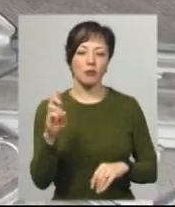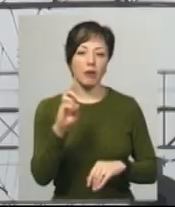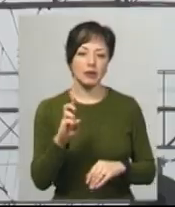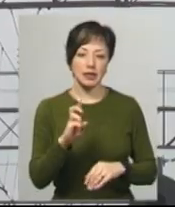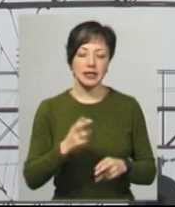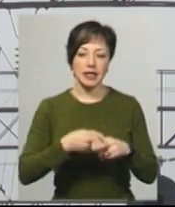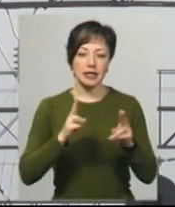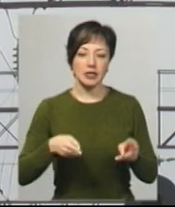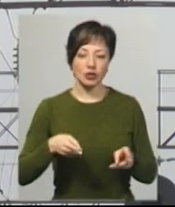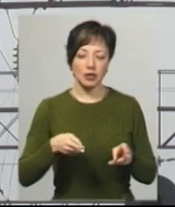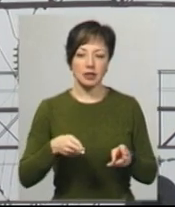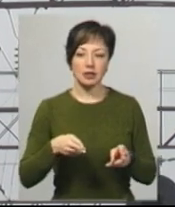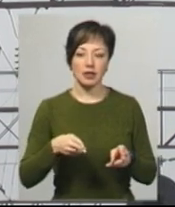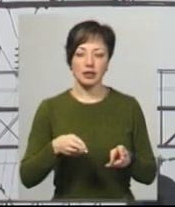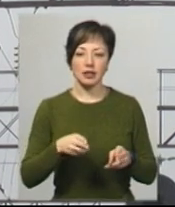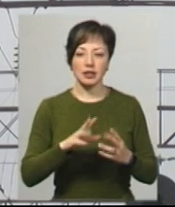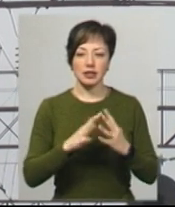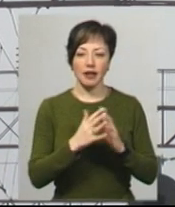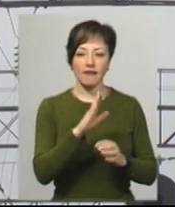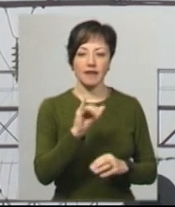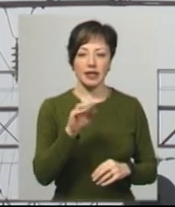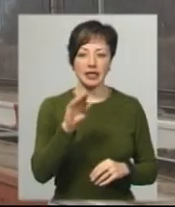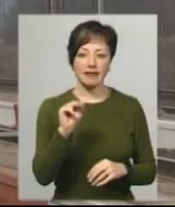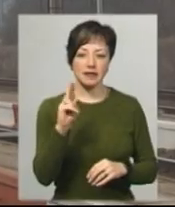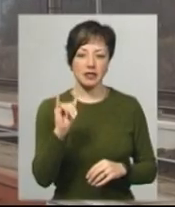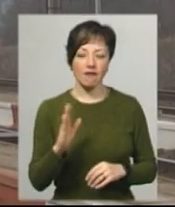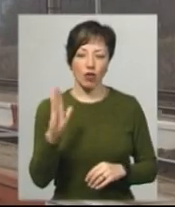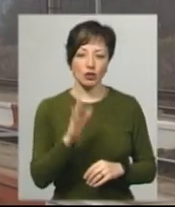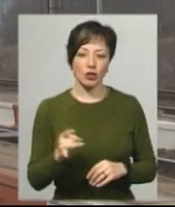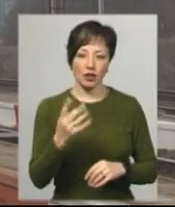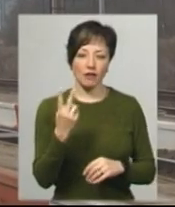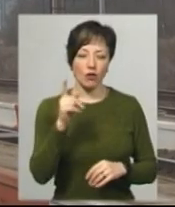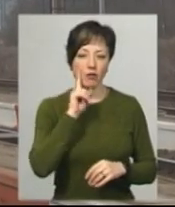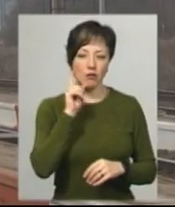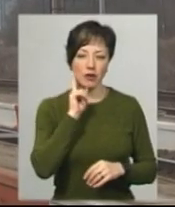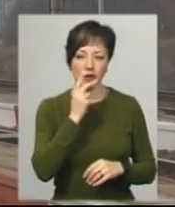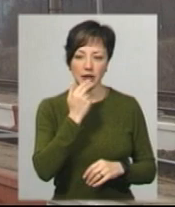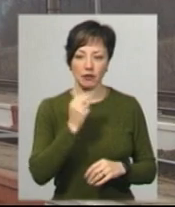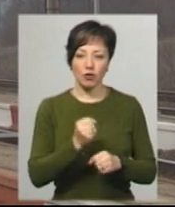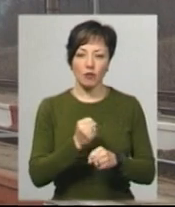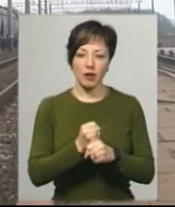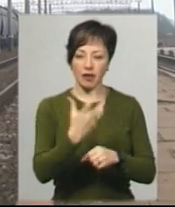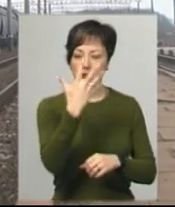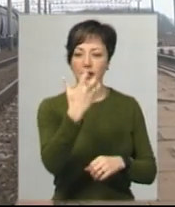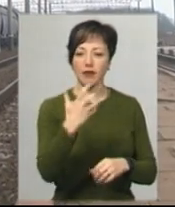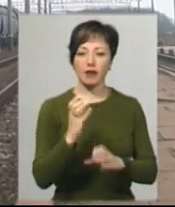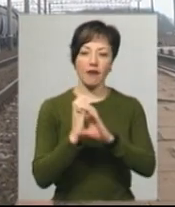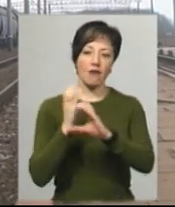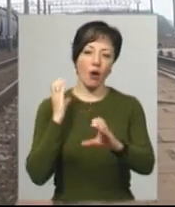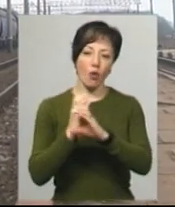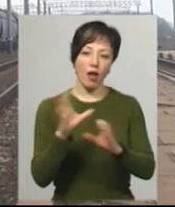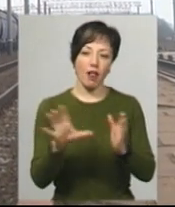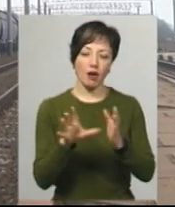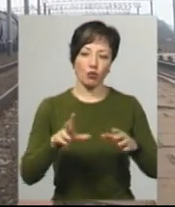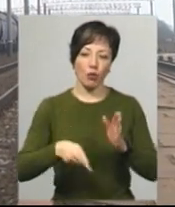на залізничній станції селища Вітівці Волочиського району двоє підлітків робили селфі на вагонах електропоїзда. Під час